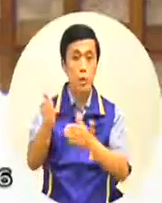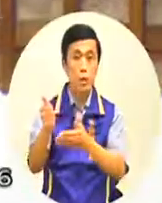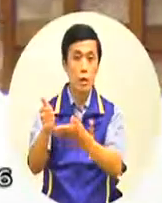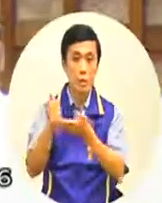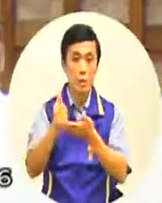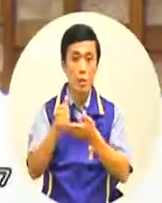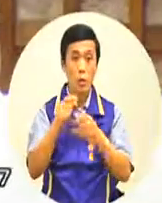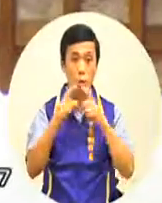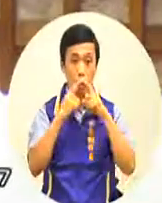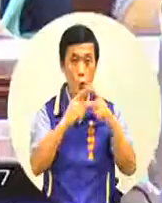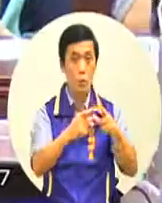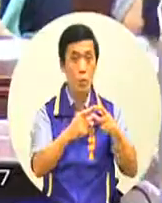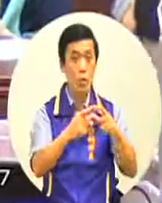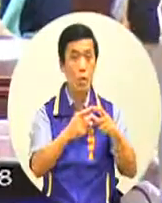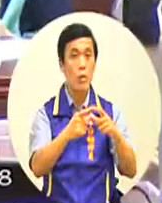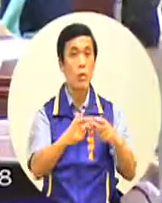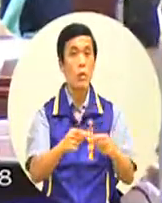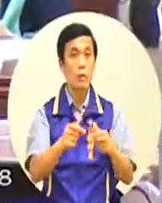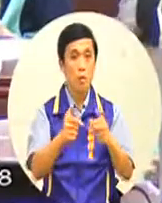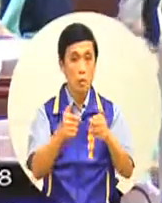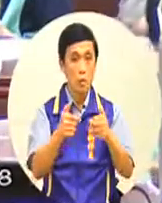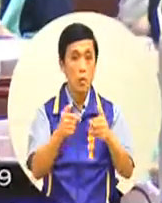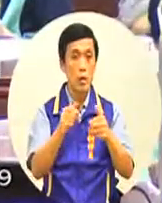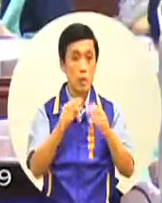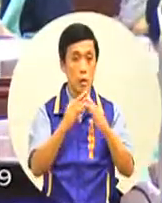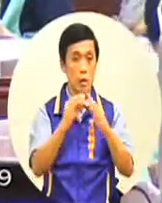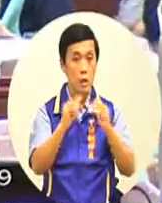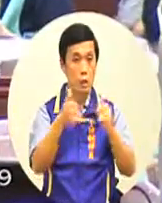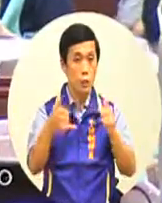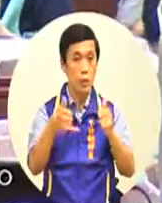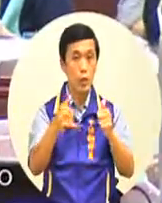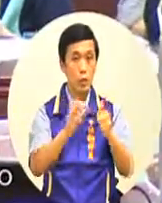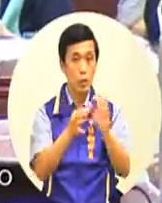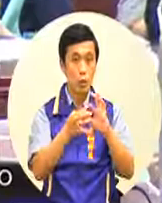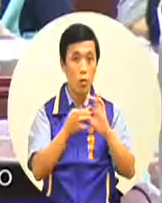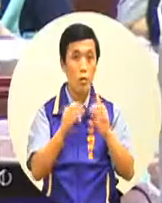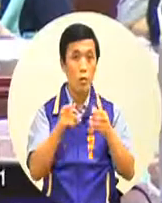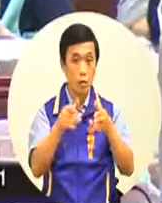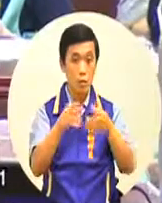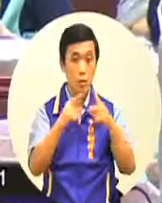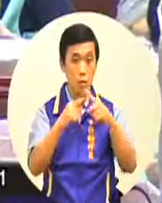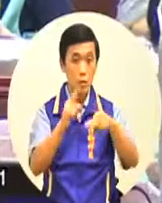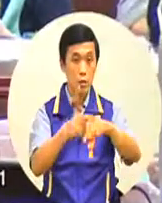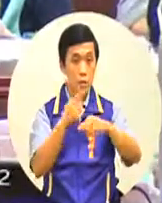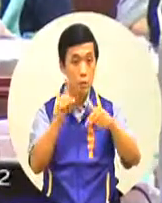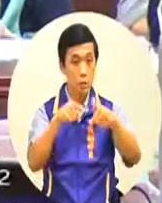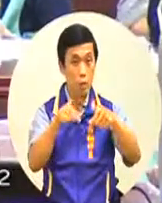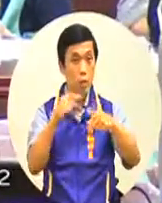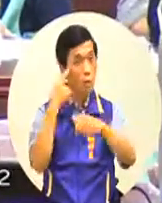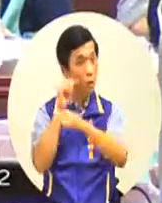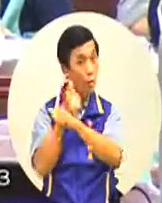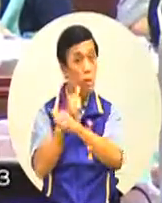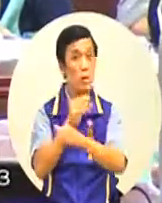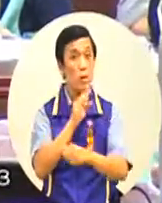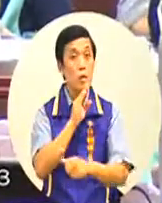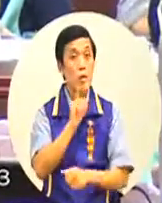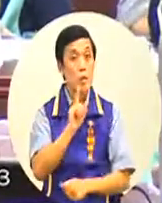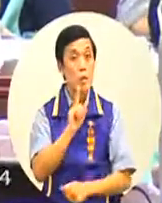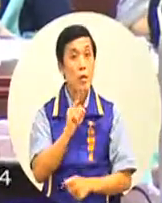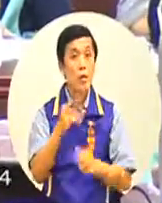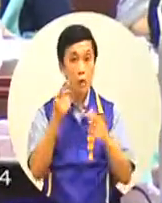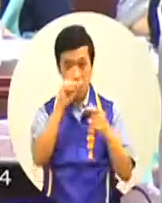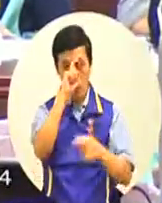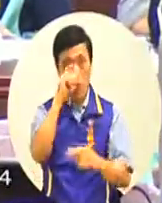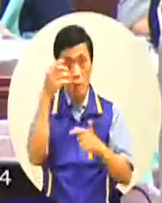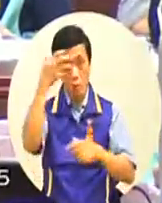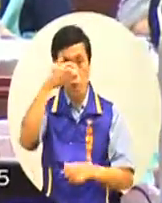谢，召集人，谢谢议员的关心哈。我们所谓人性化考量的部分，原则上是希望让长辈在这个